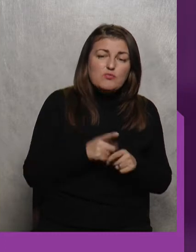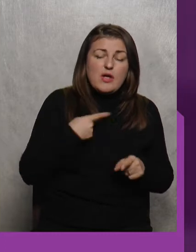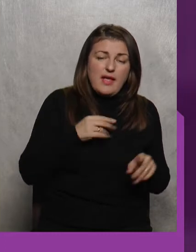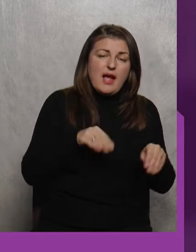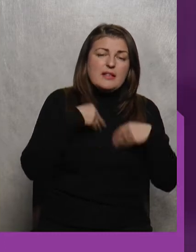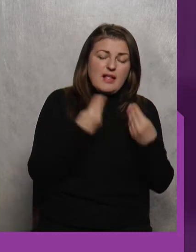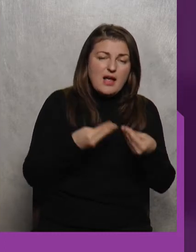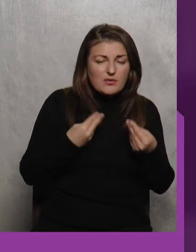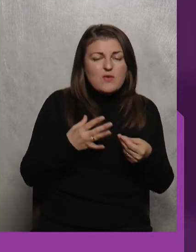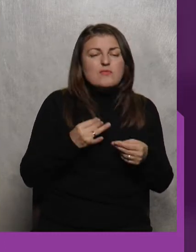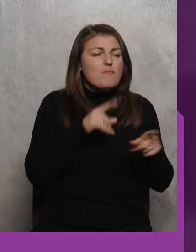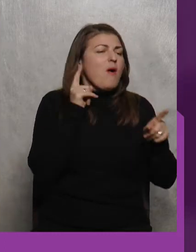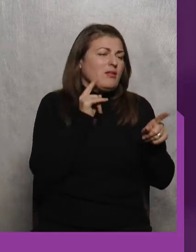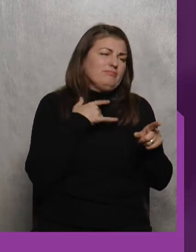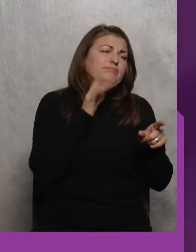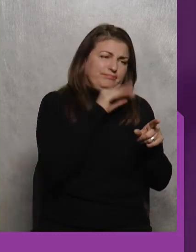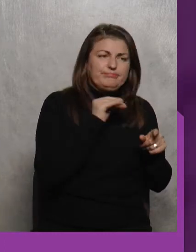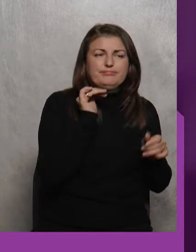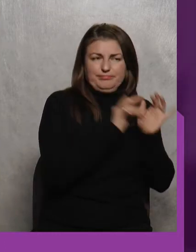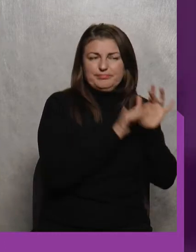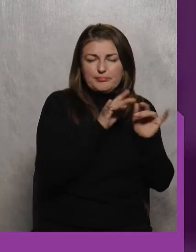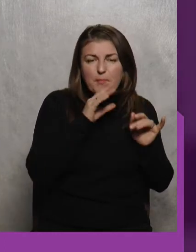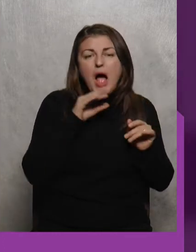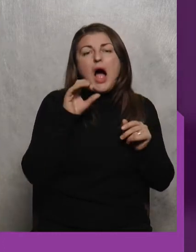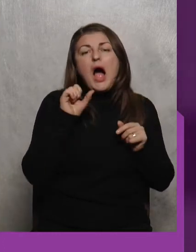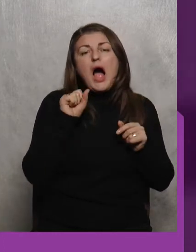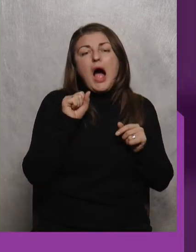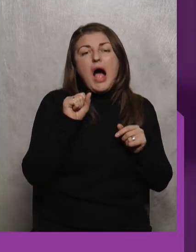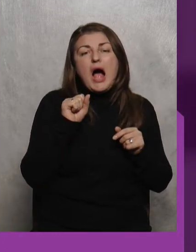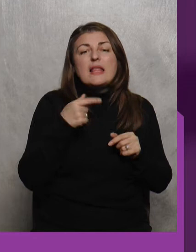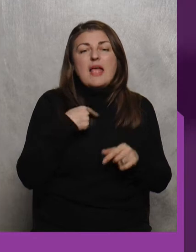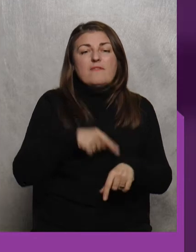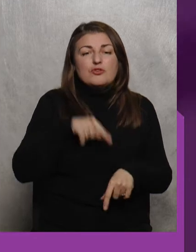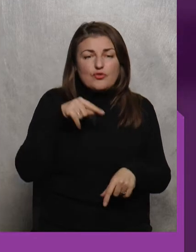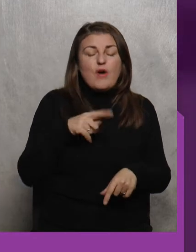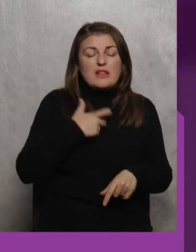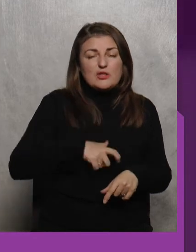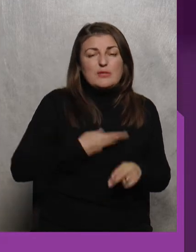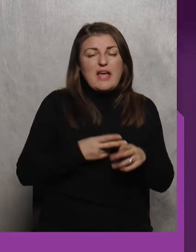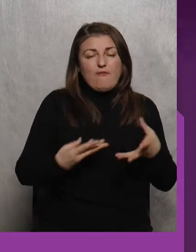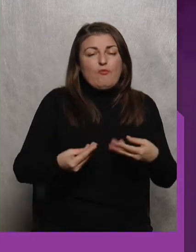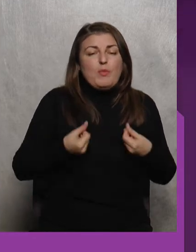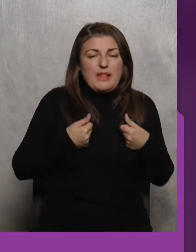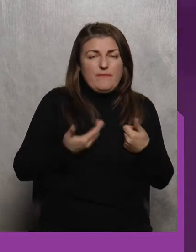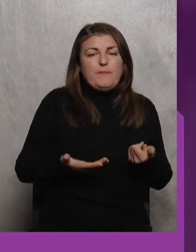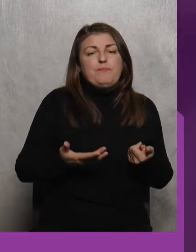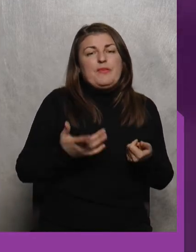даю фавору і молодим спортсменам, тому що відчуваю на собі оцей вплив